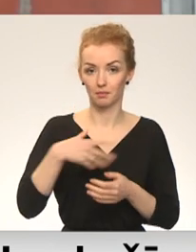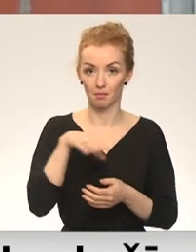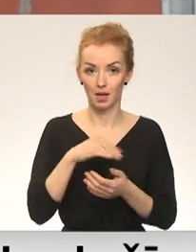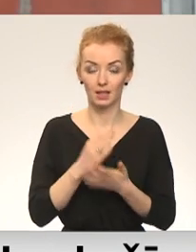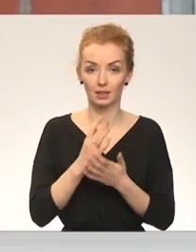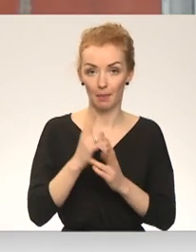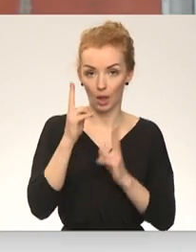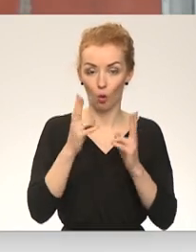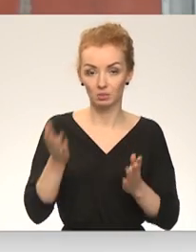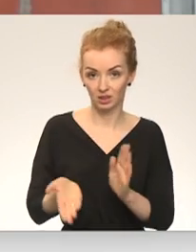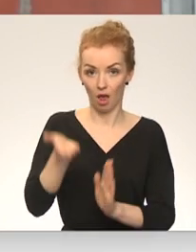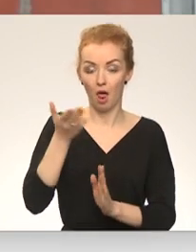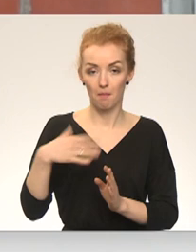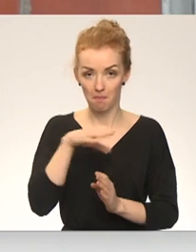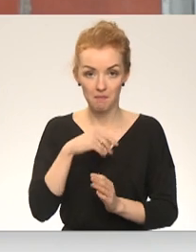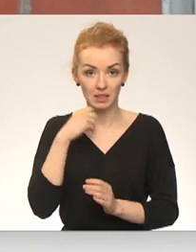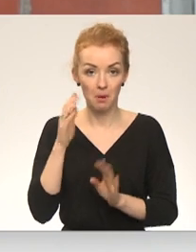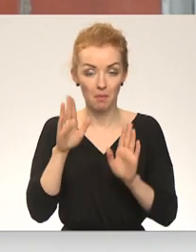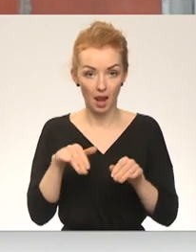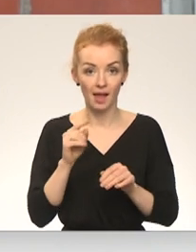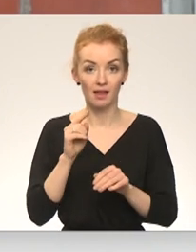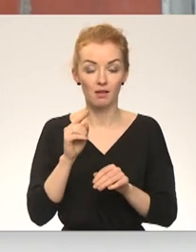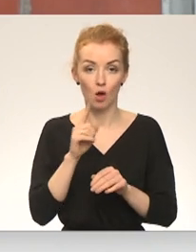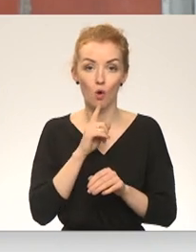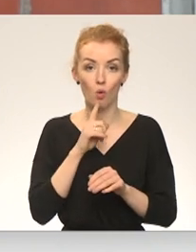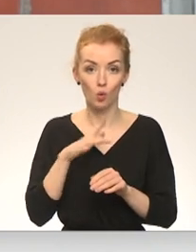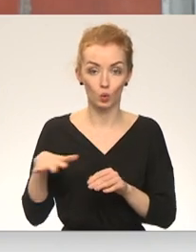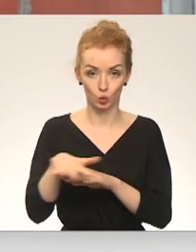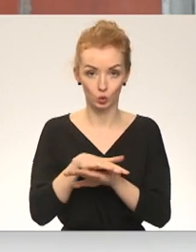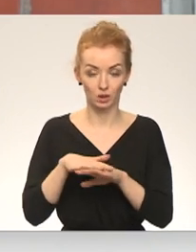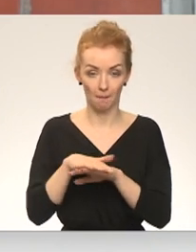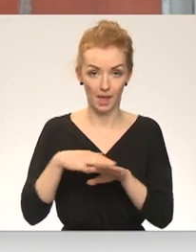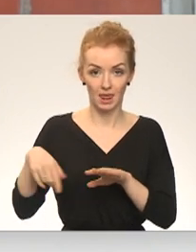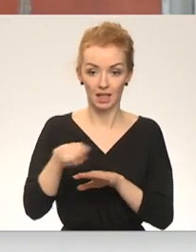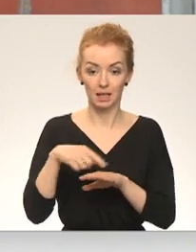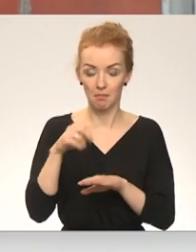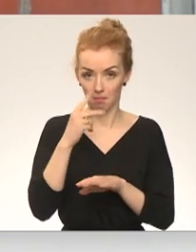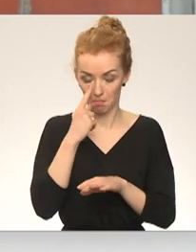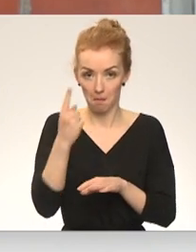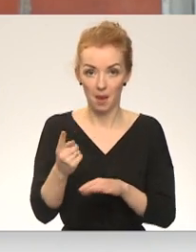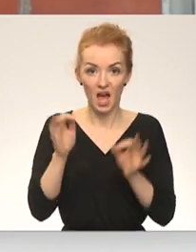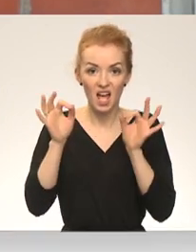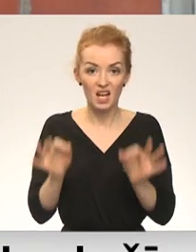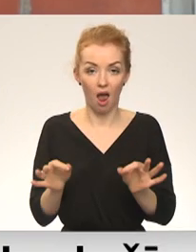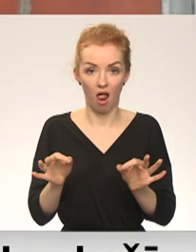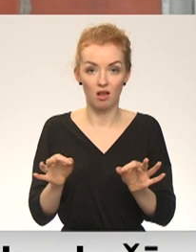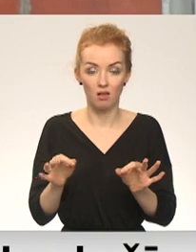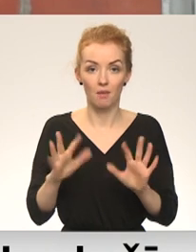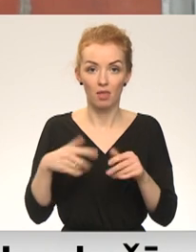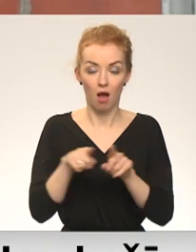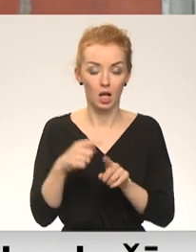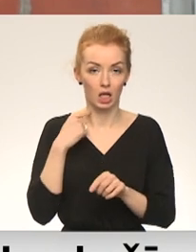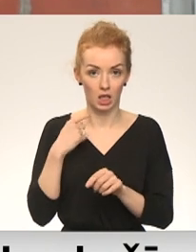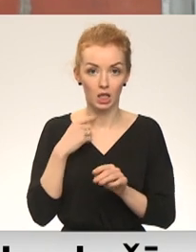trauksmes cēlāji. Mēs gribam, lai ne tikai Lūdzā sabiedrība ierauga realitāti sūro, bet arī